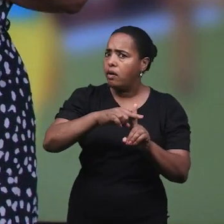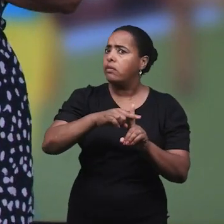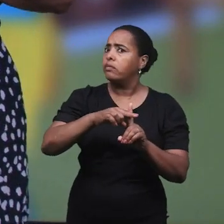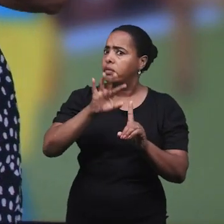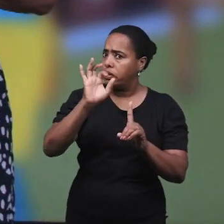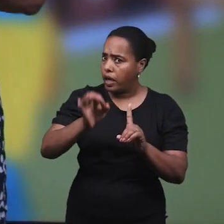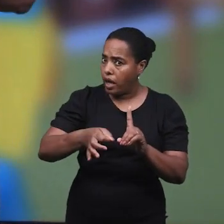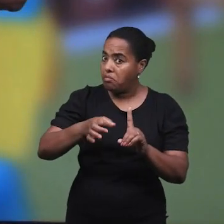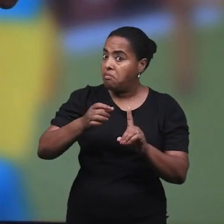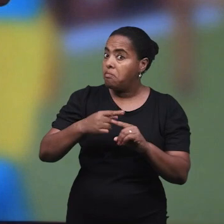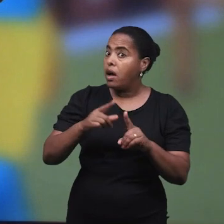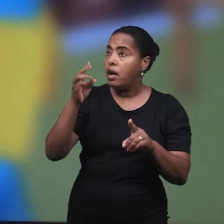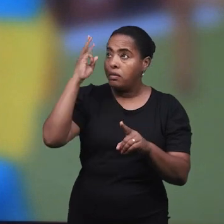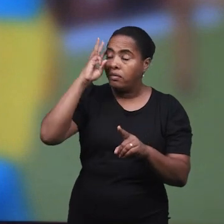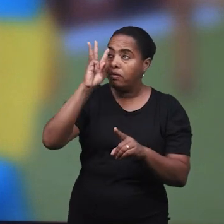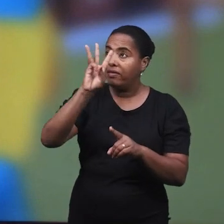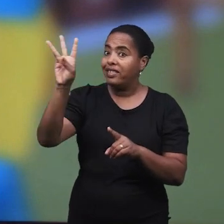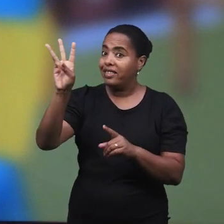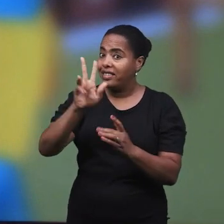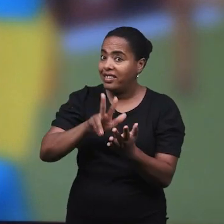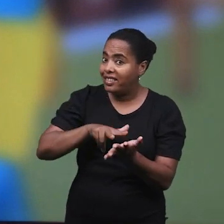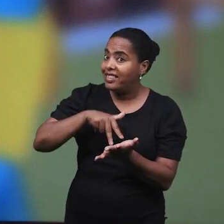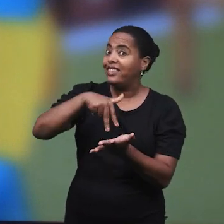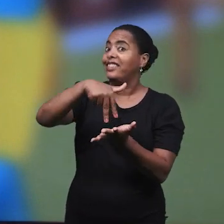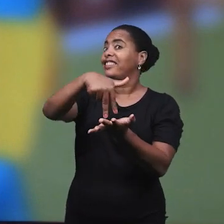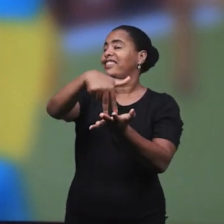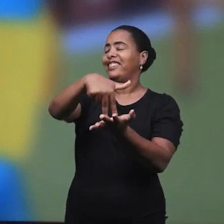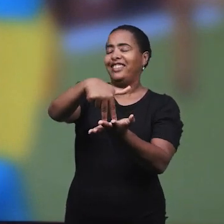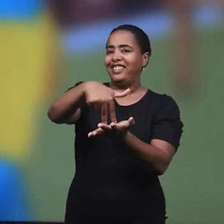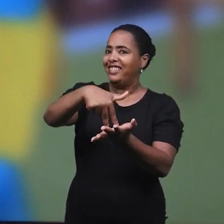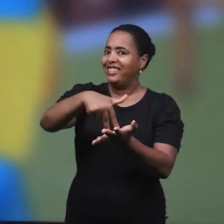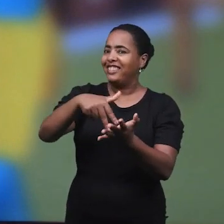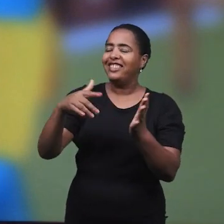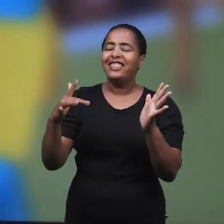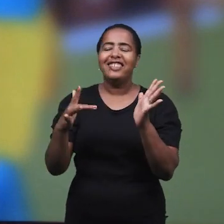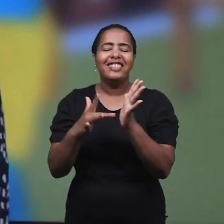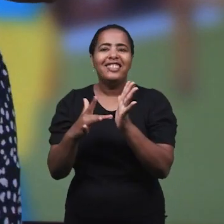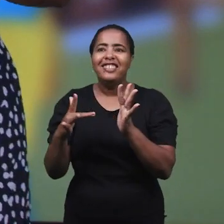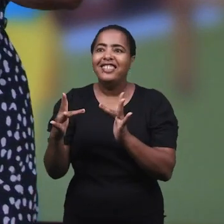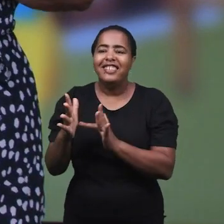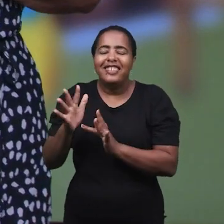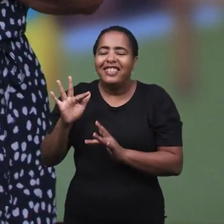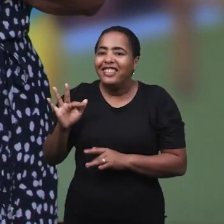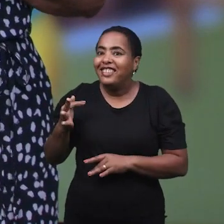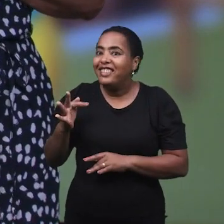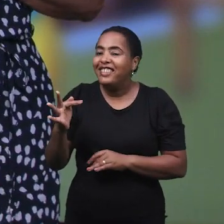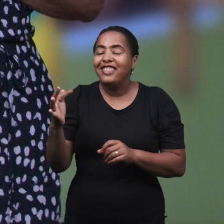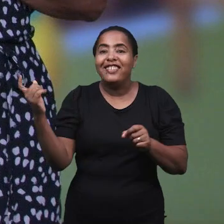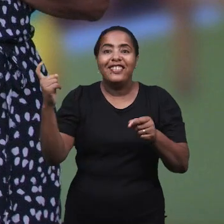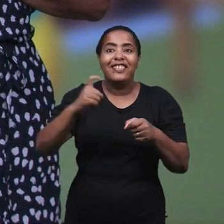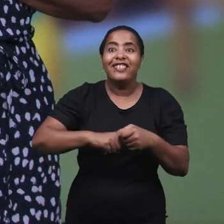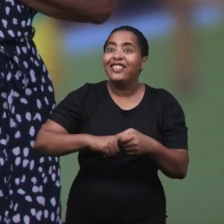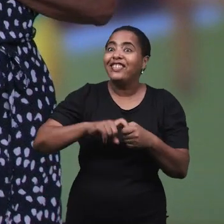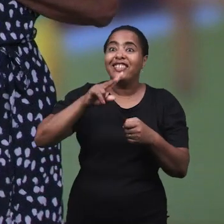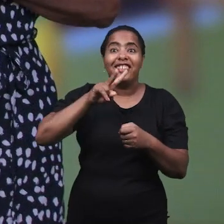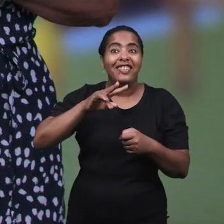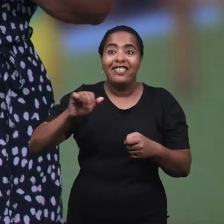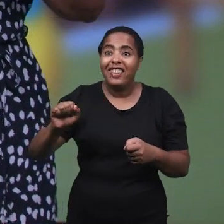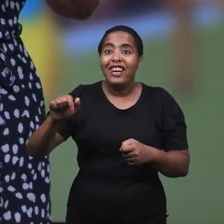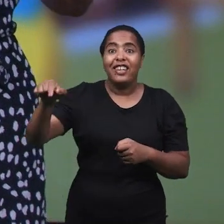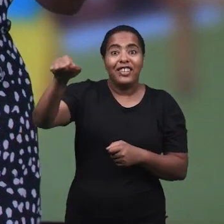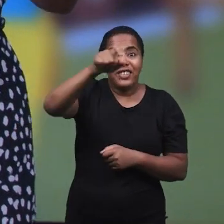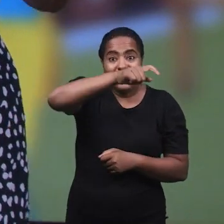mort, mais au troisième jour, il a ressuscité. Et Jésus bientôt